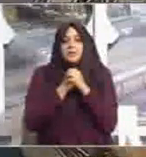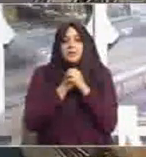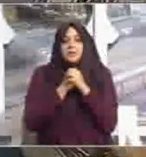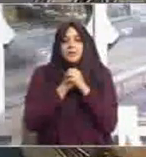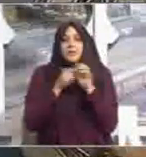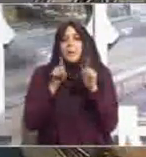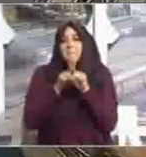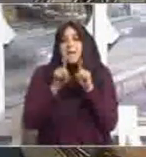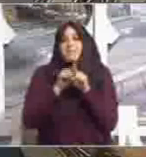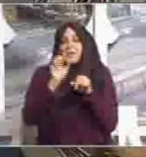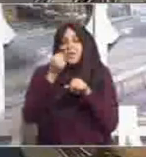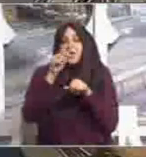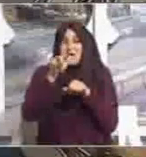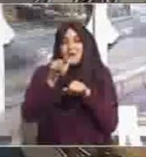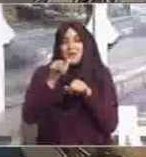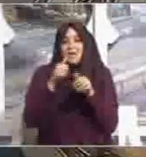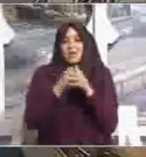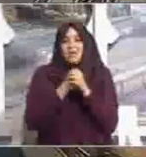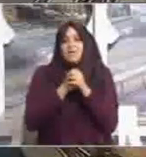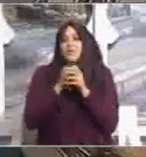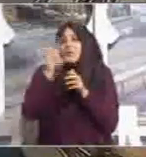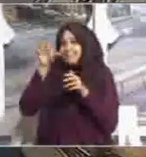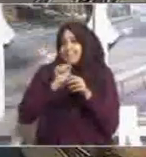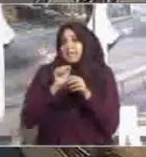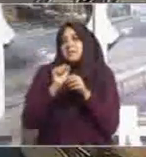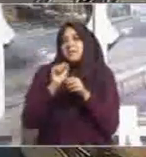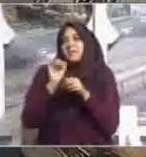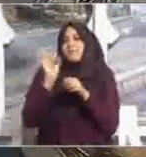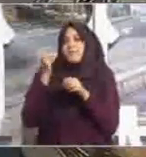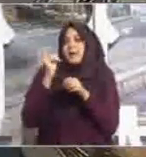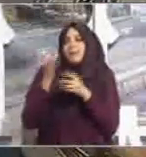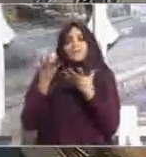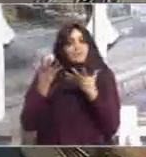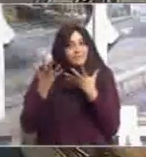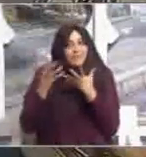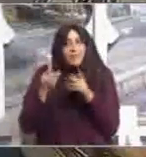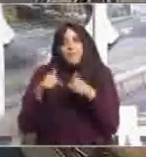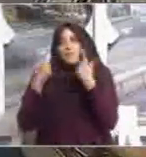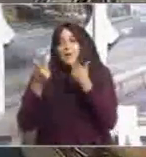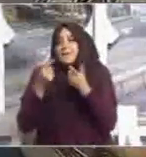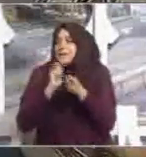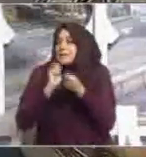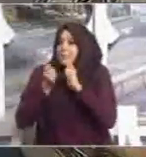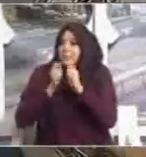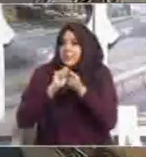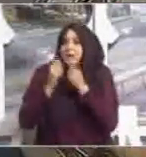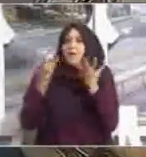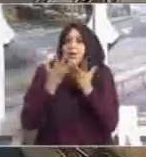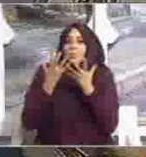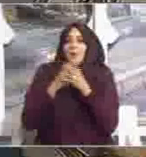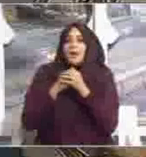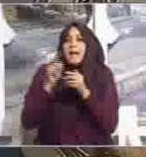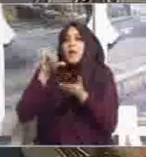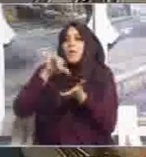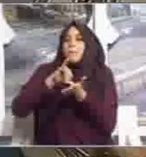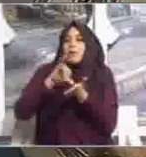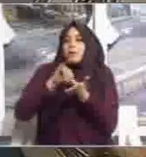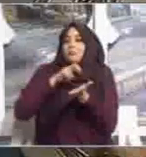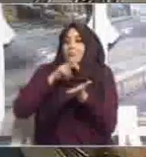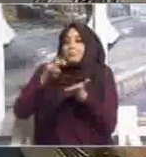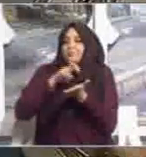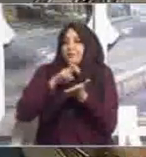هي اللي وجهت. اي لازم تهضر مع اخوها، تحاول كيف تكسب اخوها وتروح ليه، وتحاول كيف تكون واسطه تاع خير. كيفاش